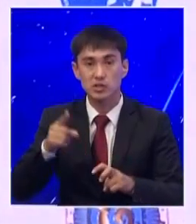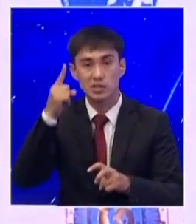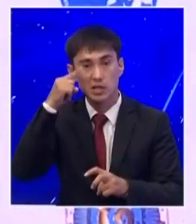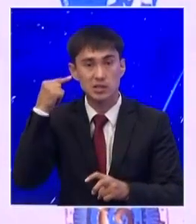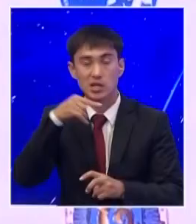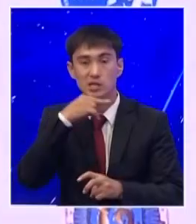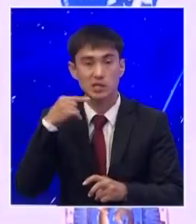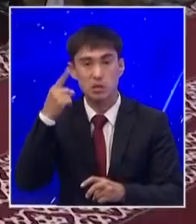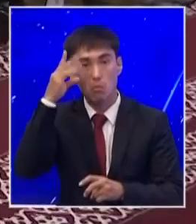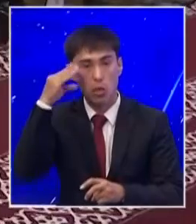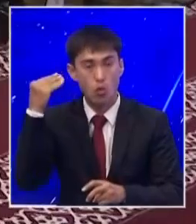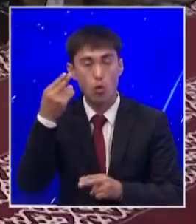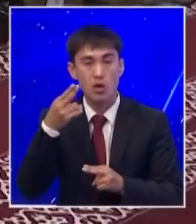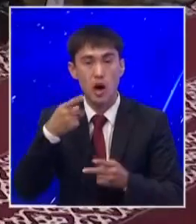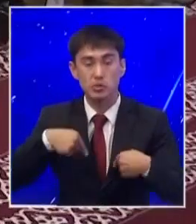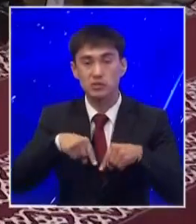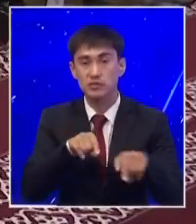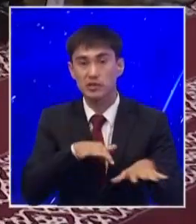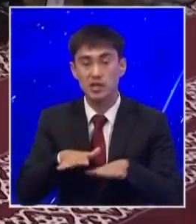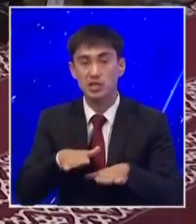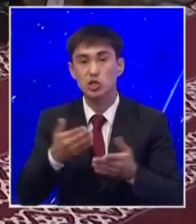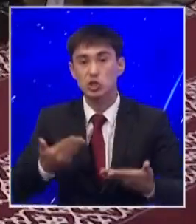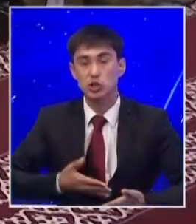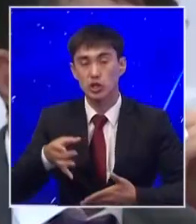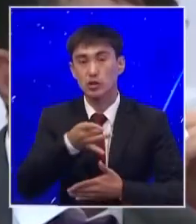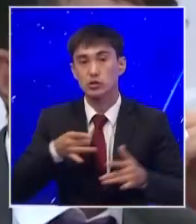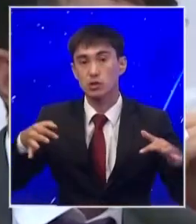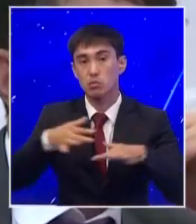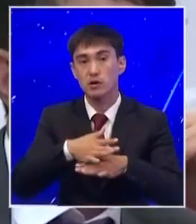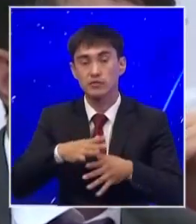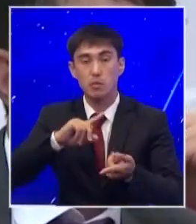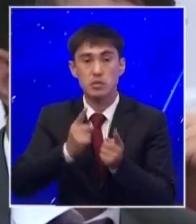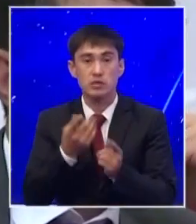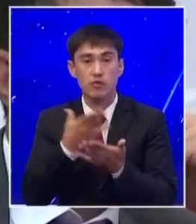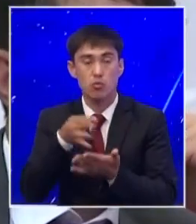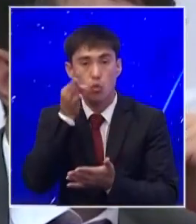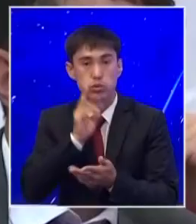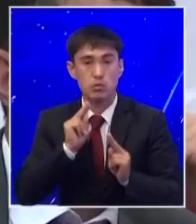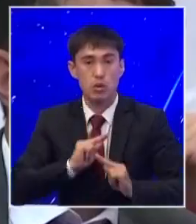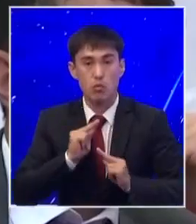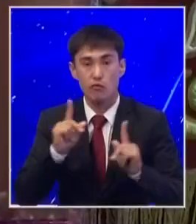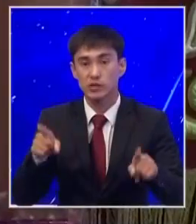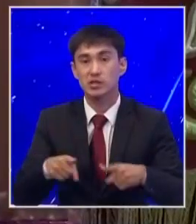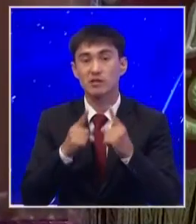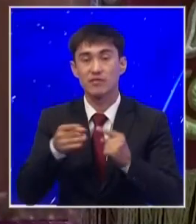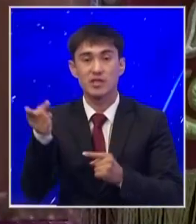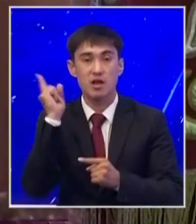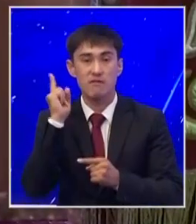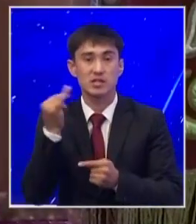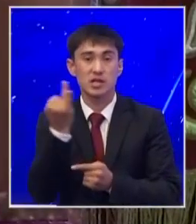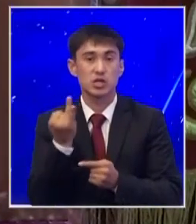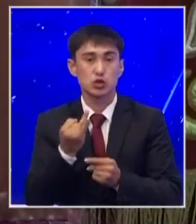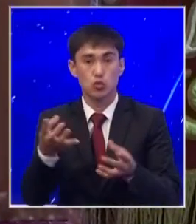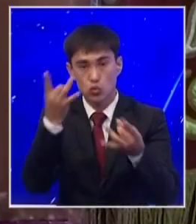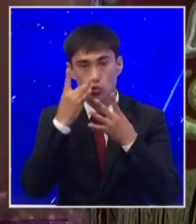Монголии, общественные деятели и жители района. Собравшиеся обменялись своим опытом работы в восстановлении древнего